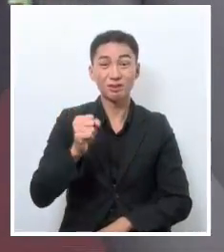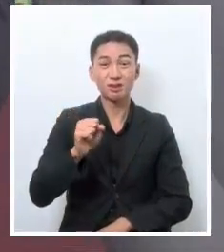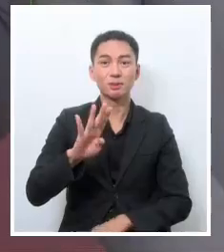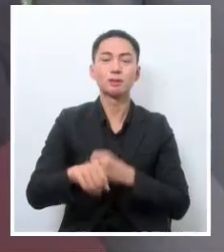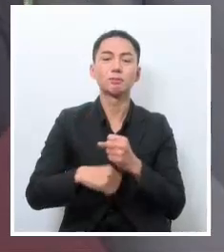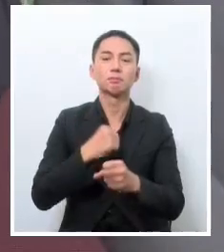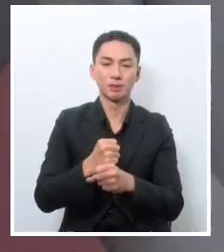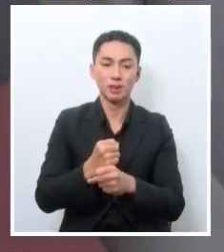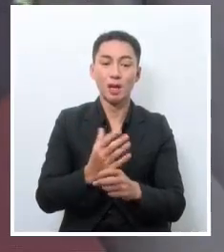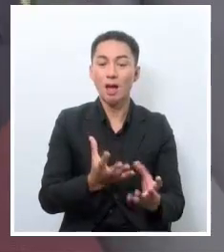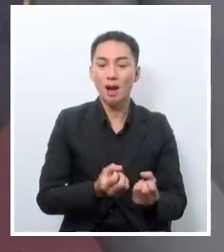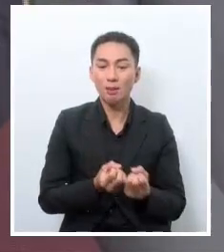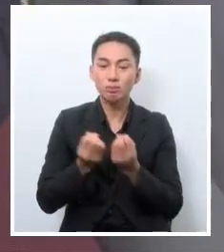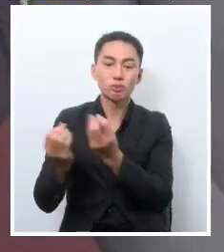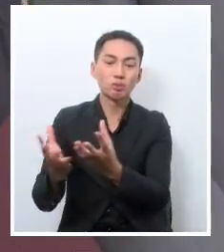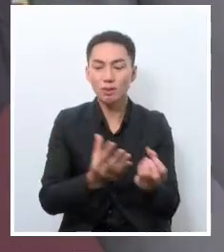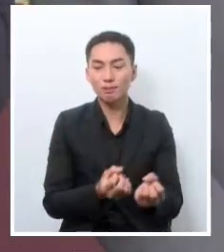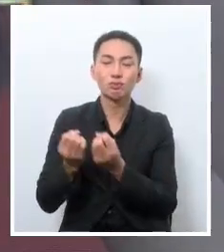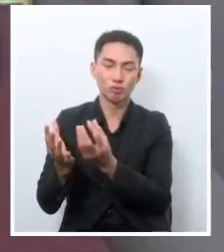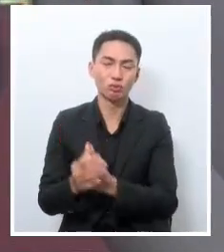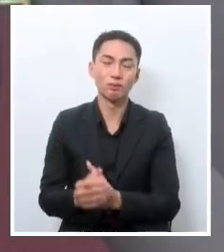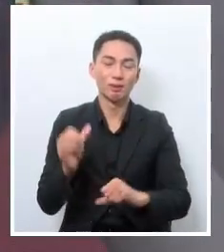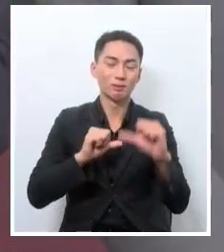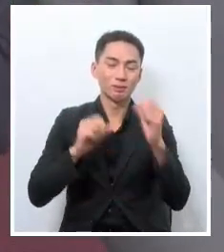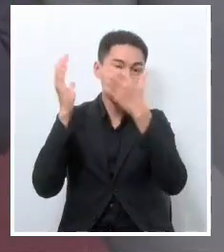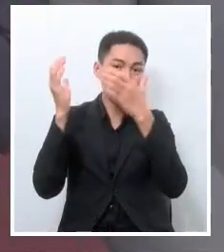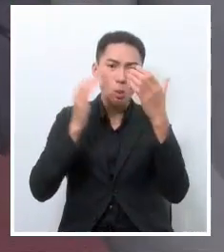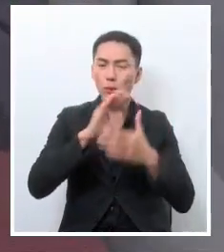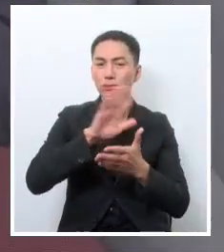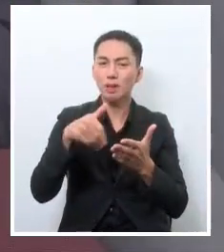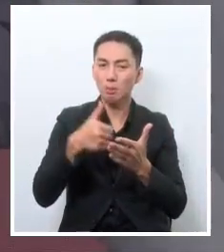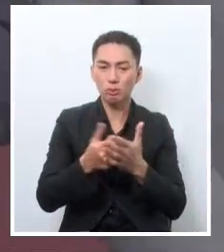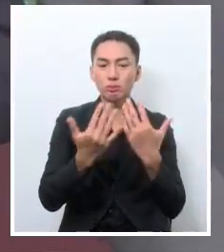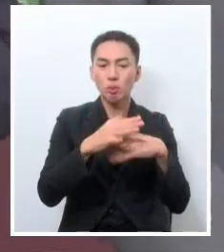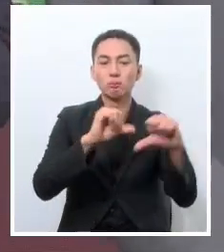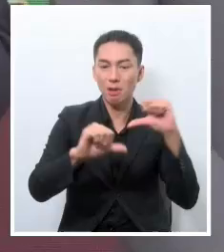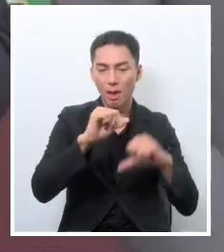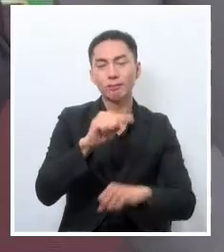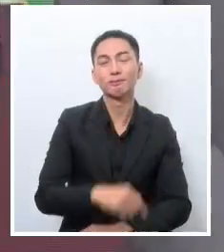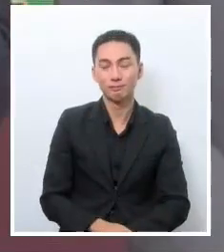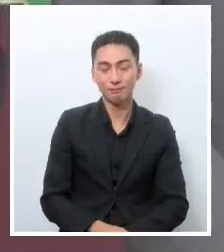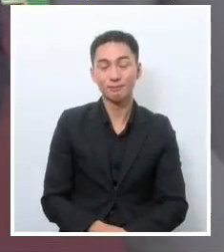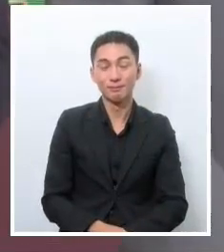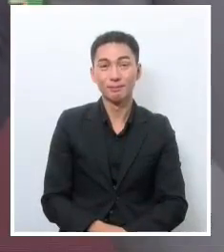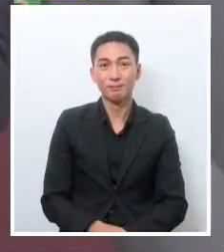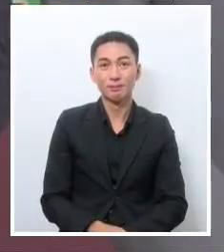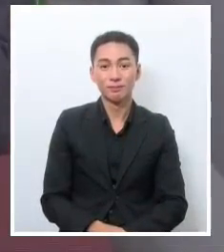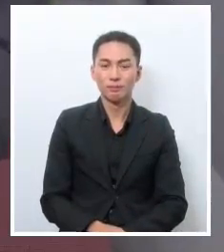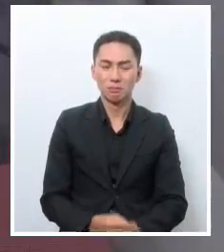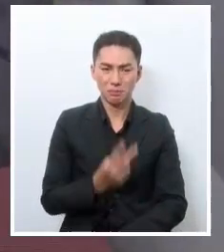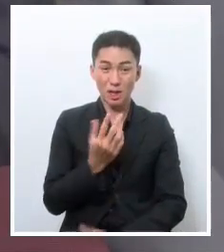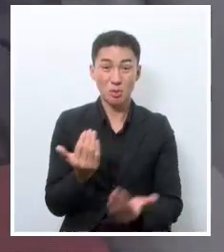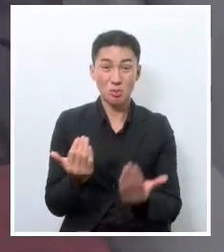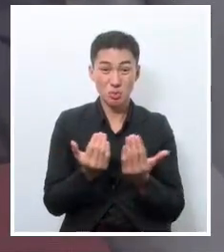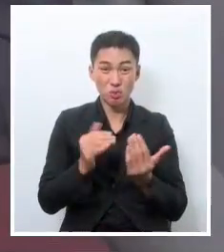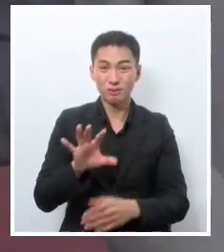สนับสนุนแล้วก็รับส่งลูกๆไปที่เรียน่ในการแสดงผแสดงทุกอย่างค่ะอ้อโดยเฉพาะเลยใช่มั้ยครับแล้วเราเห็นภาพวันนี้เรารู้สึกย